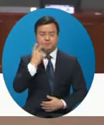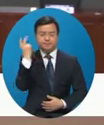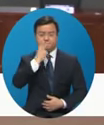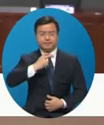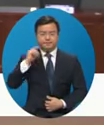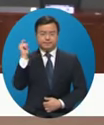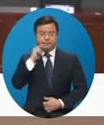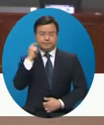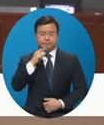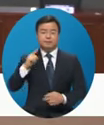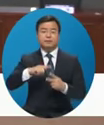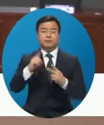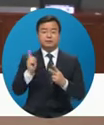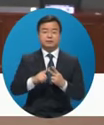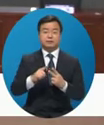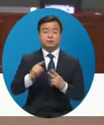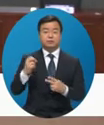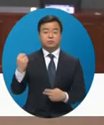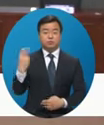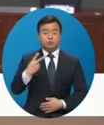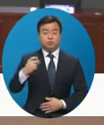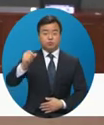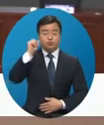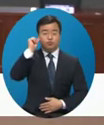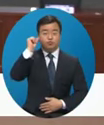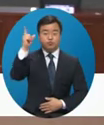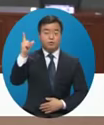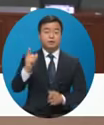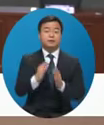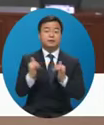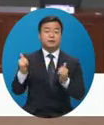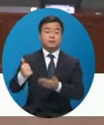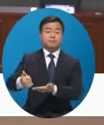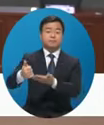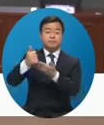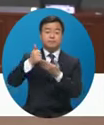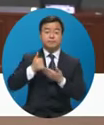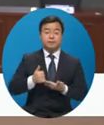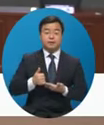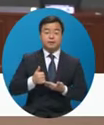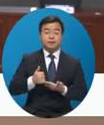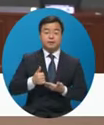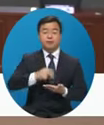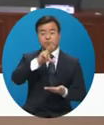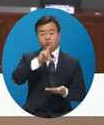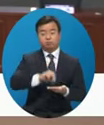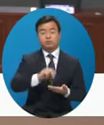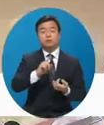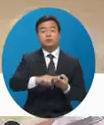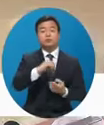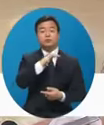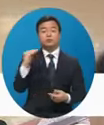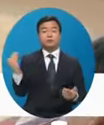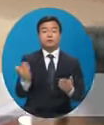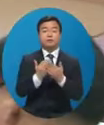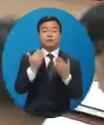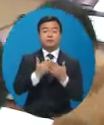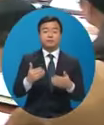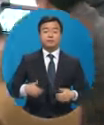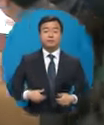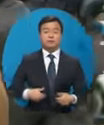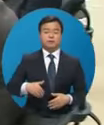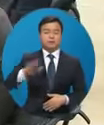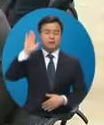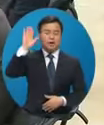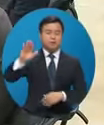강화한다든가 아니면 좀 더 우수한 인력을 확보해서 문항의 그 질을 높이고 장기적인